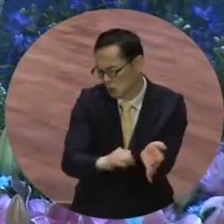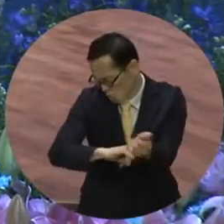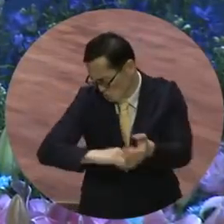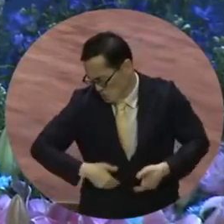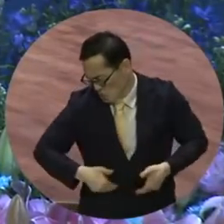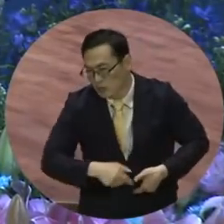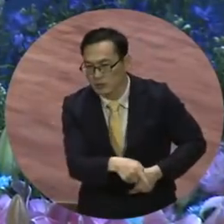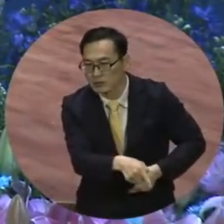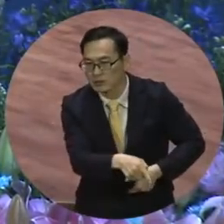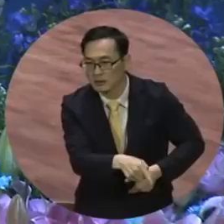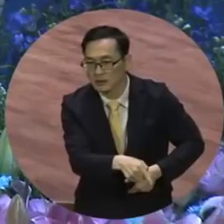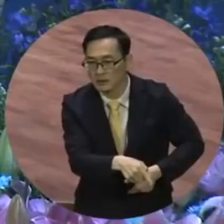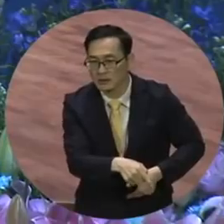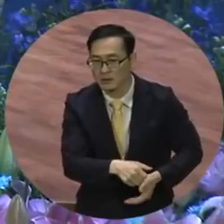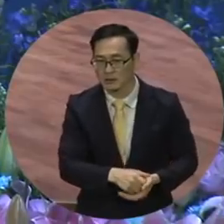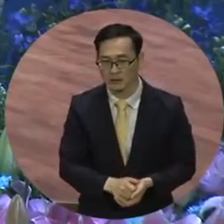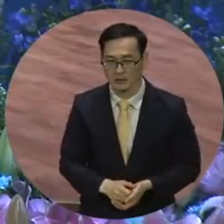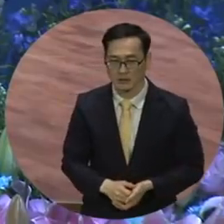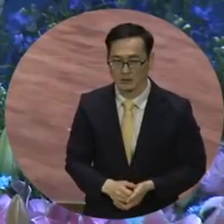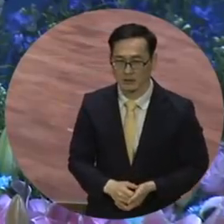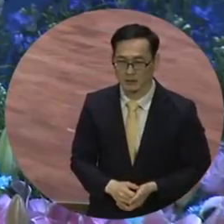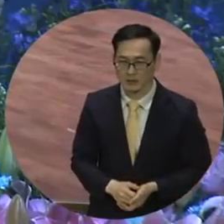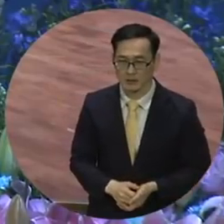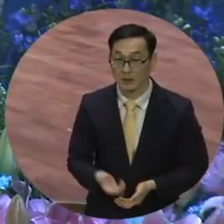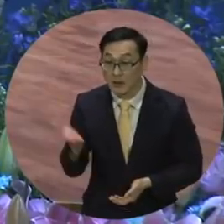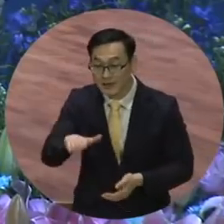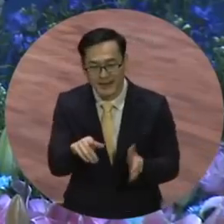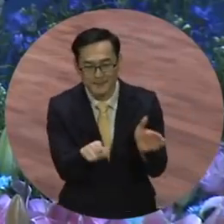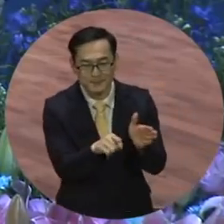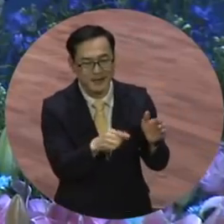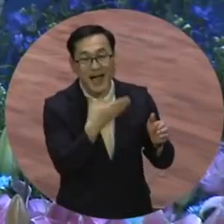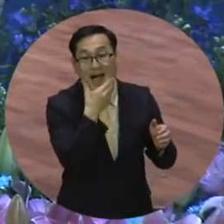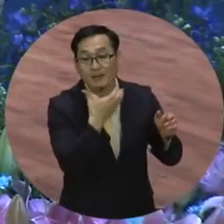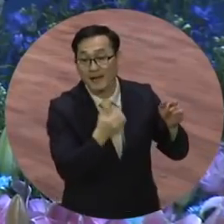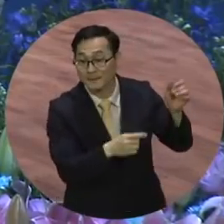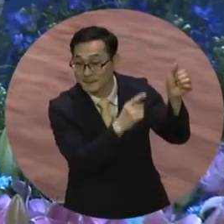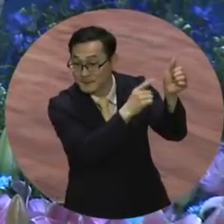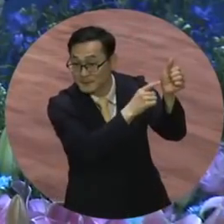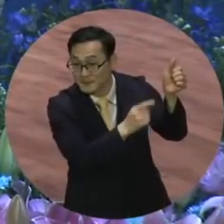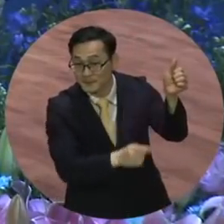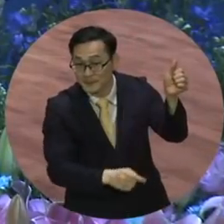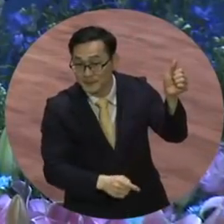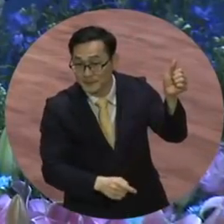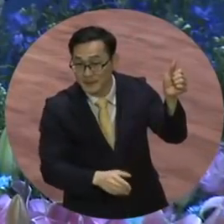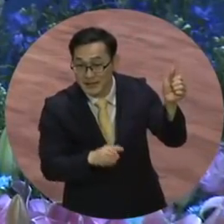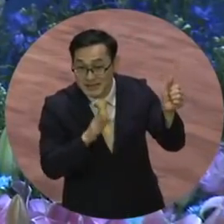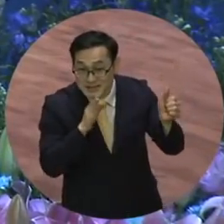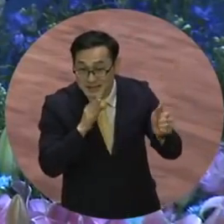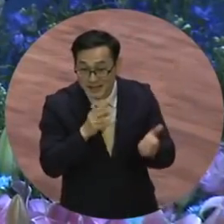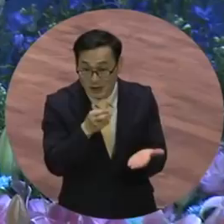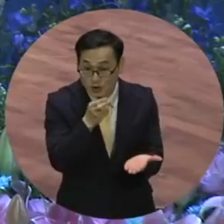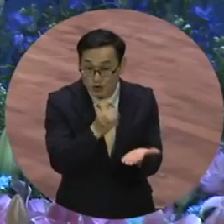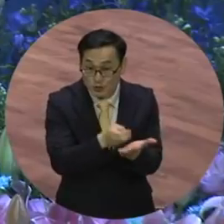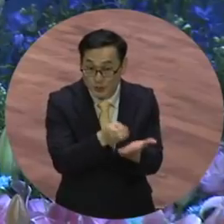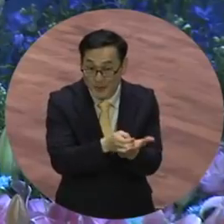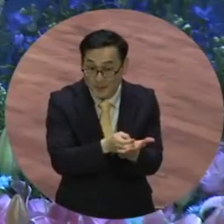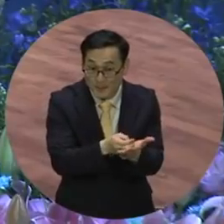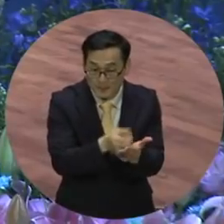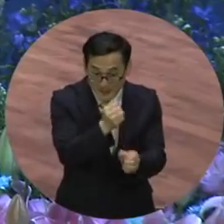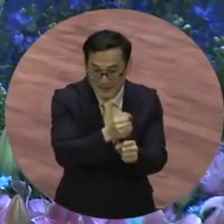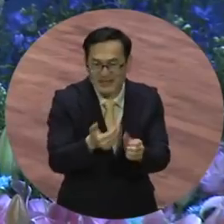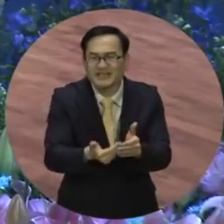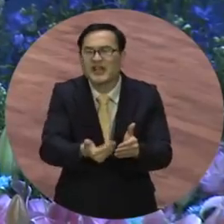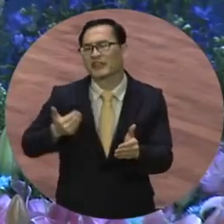그런데 그들이 그토록 믿음의 조상으로 여기는 아브라함은요, 실제로 율법 이전의